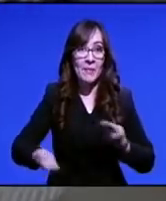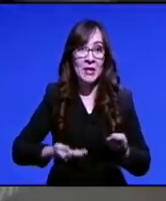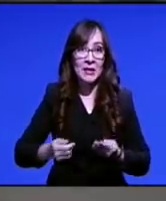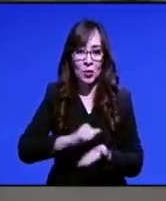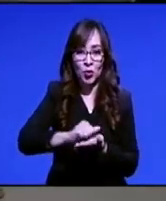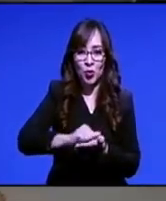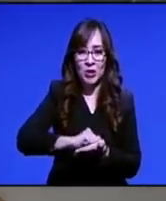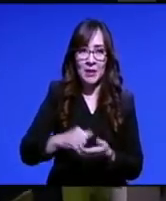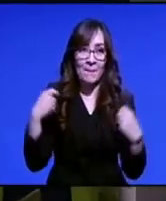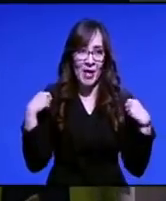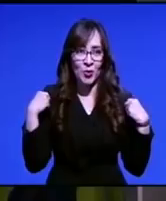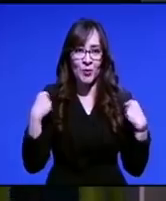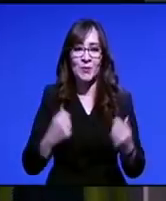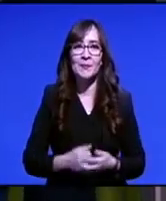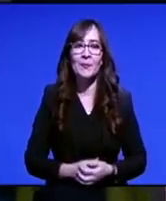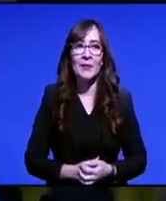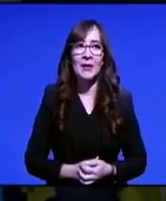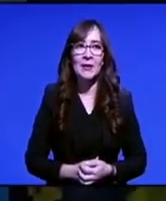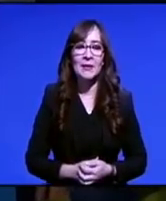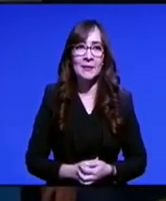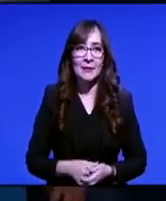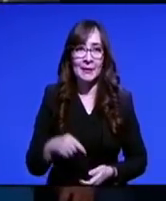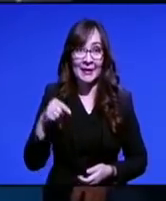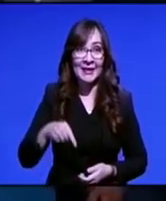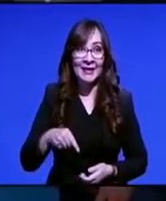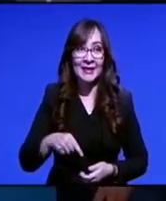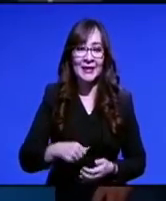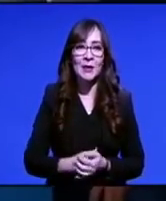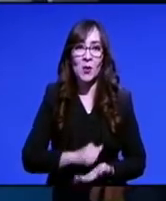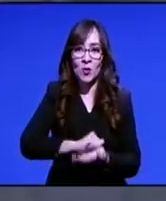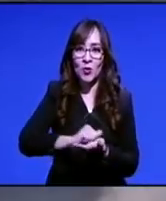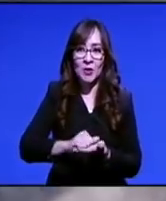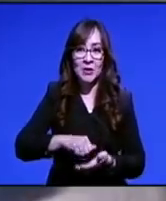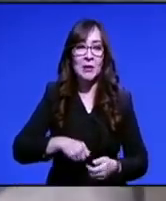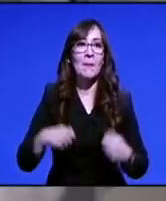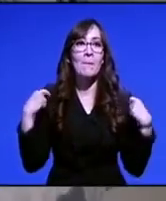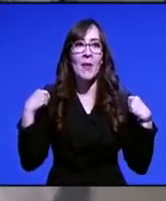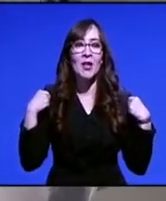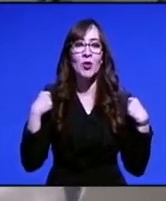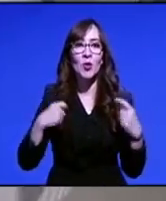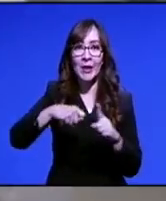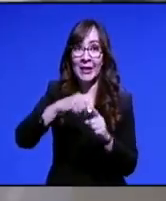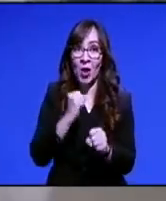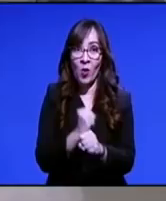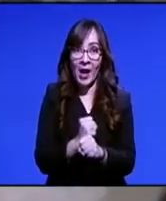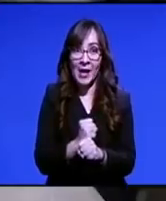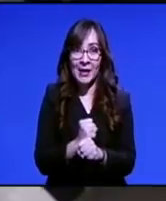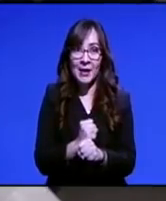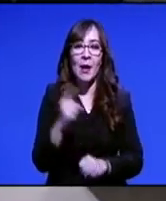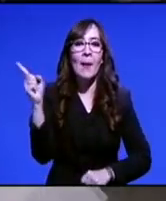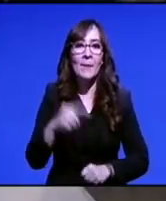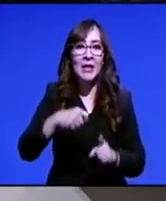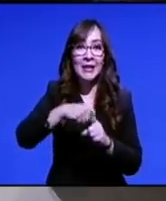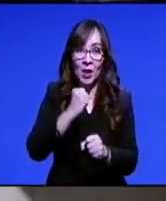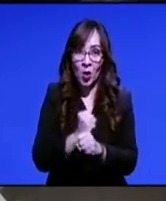Nih, pilihan pertama saya ini laundry kiloan. Kenapa namanya laundry kiloan? Karena memang dihitungnya bukan per baju, tapi per kilo.